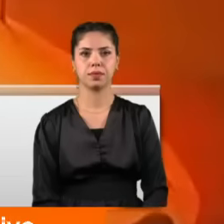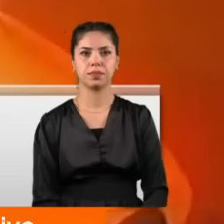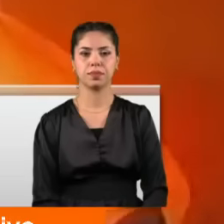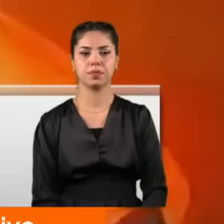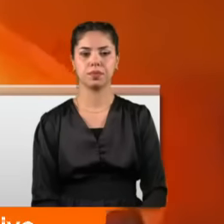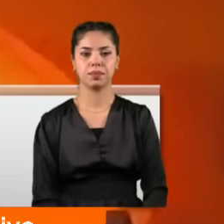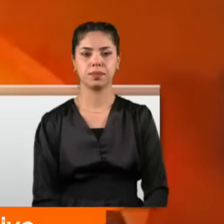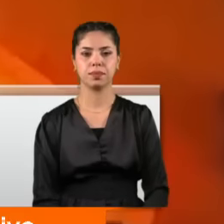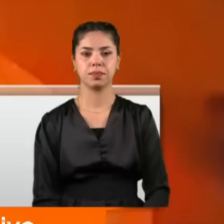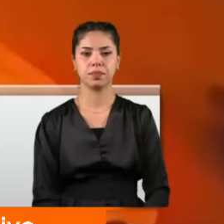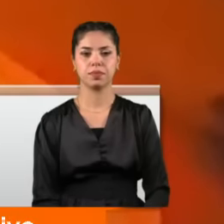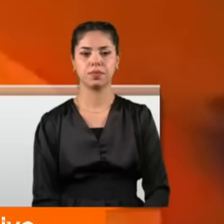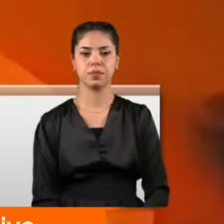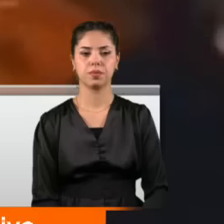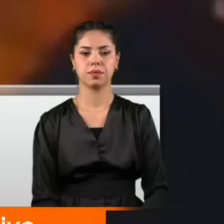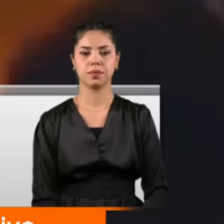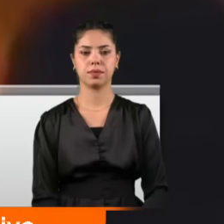Vuruldu. Genç bakıyor.